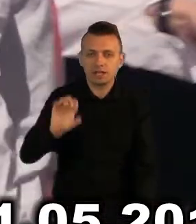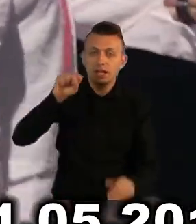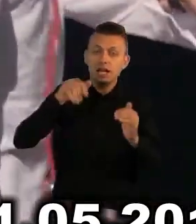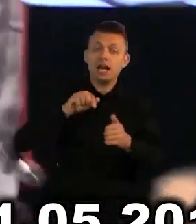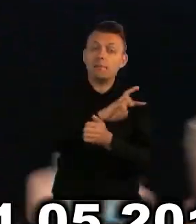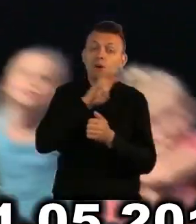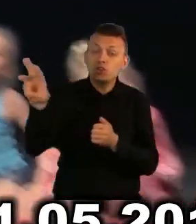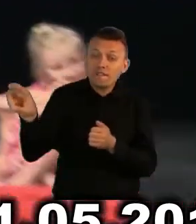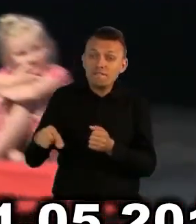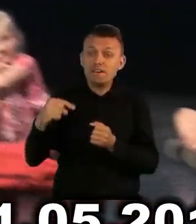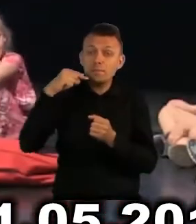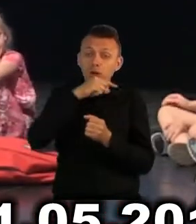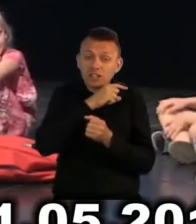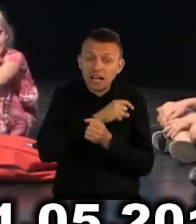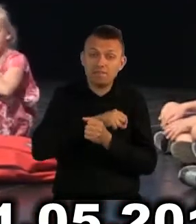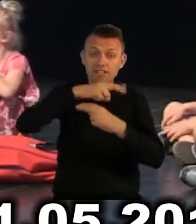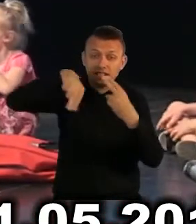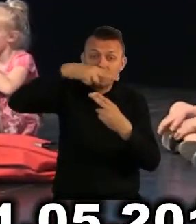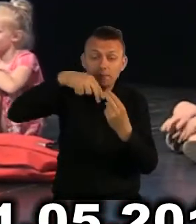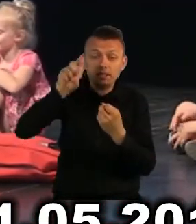A może wy potraficie bandażować, co?